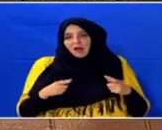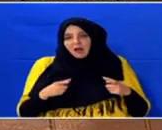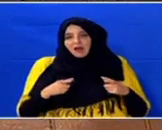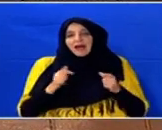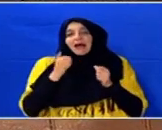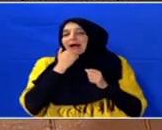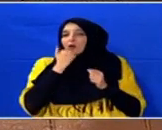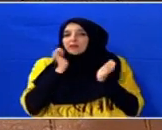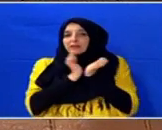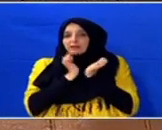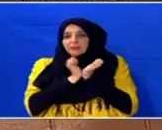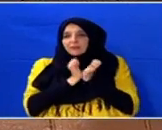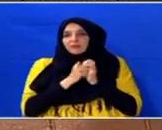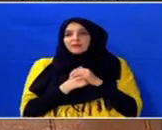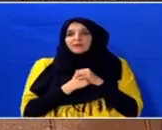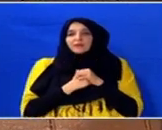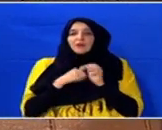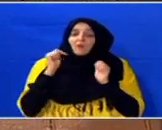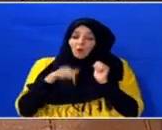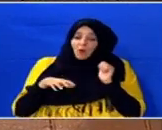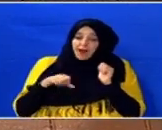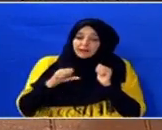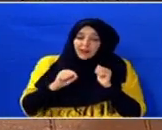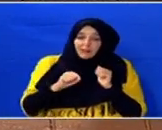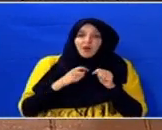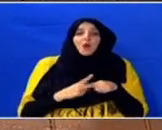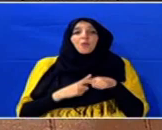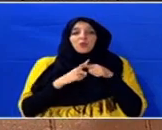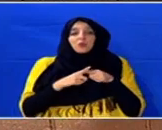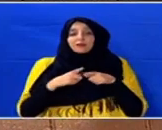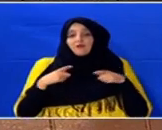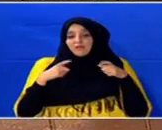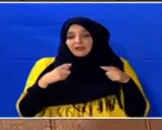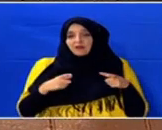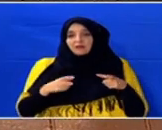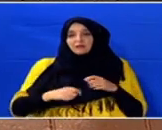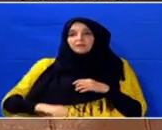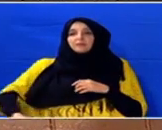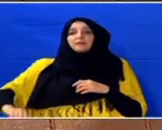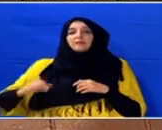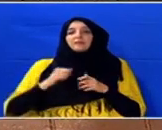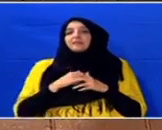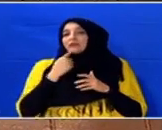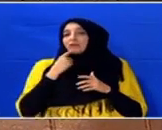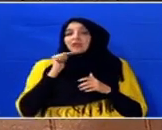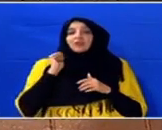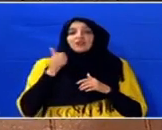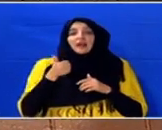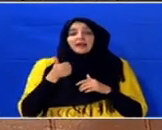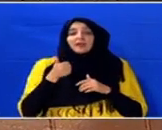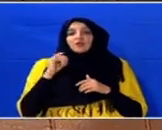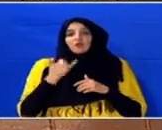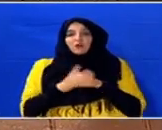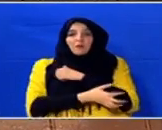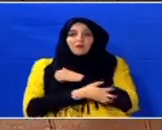للتأخير أولا عليك القضاء. نعم. وعليك الفدية، يعني إطعام مسكين عن كل يوم